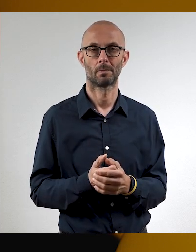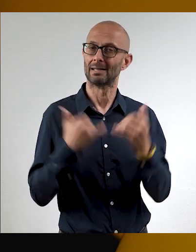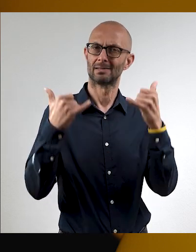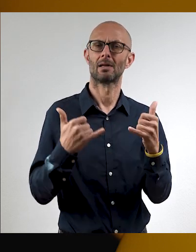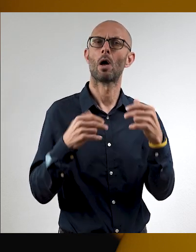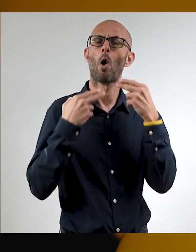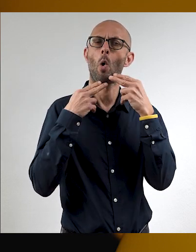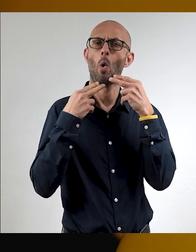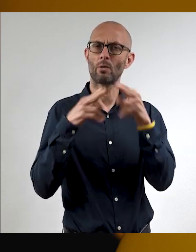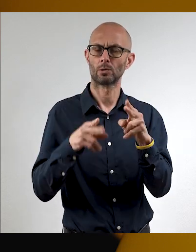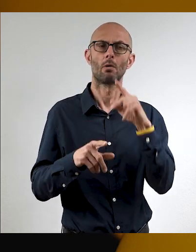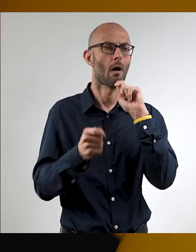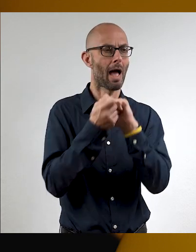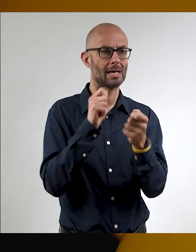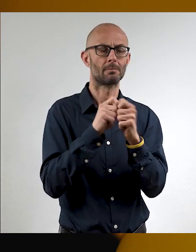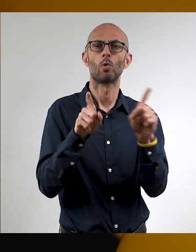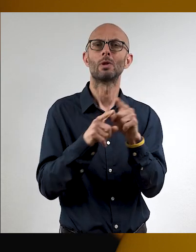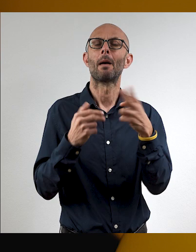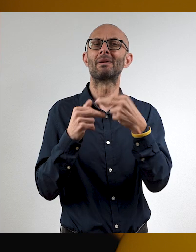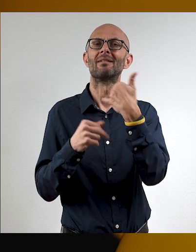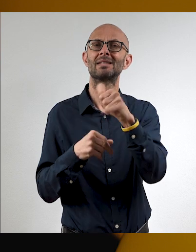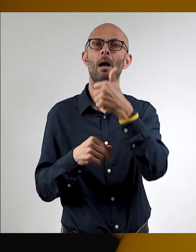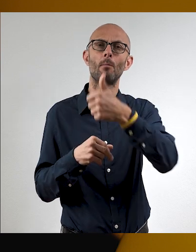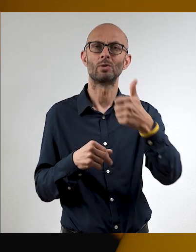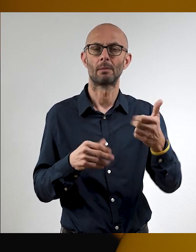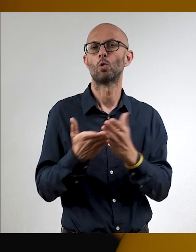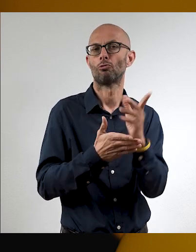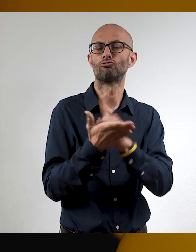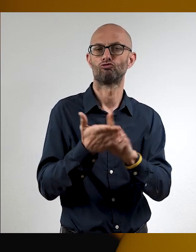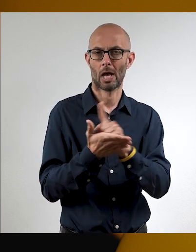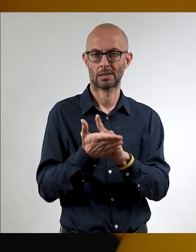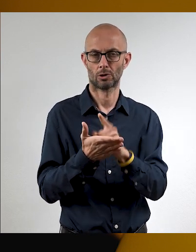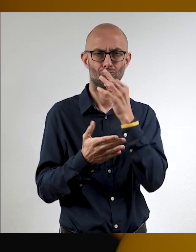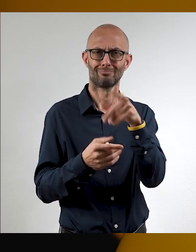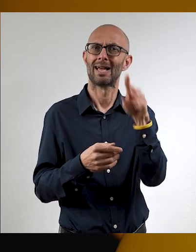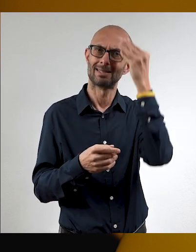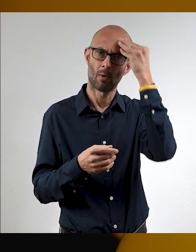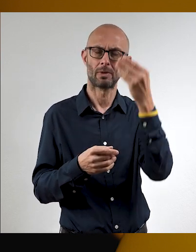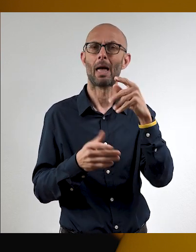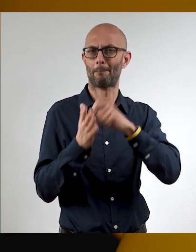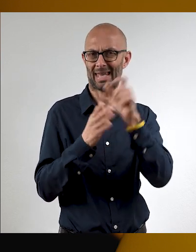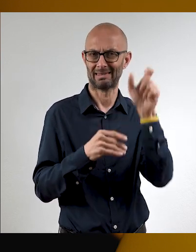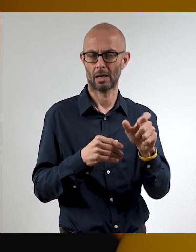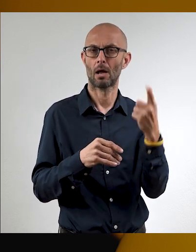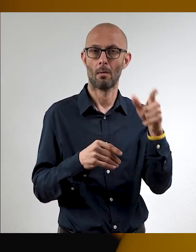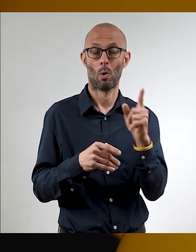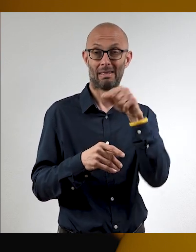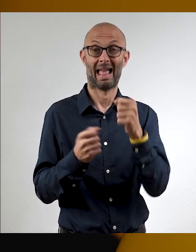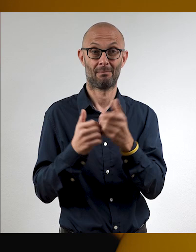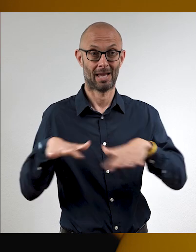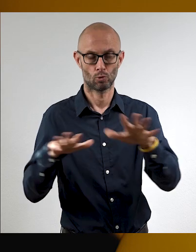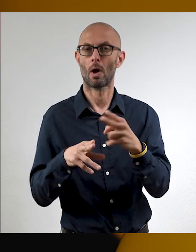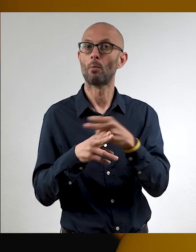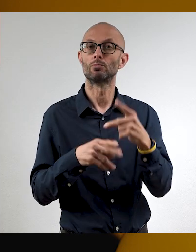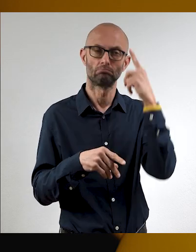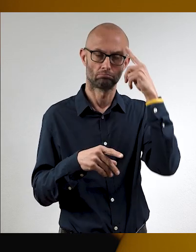Zdaj, odziv se spreminja tudi pri vsakem posamezniku skozi čas. Če se spomnimo Petra, on je bil na kraju, je bil